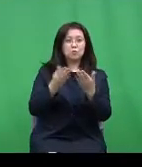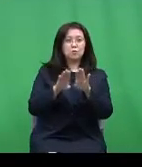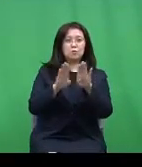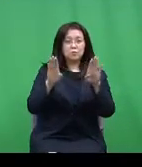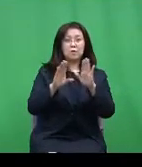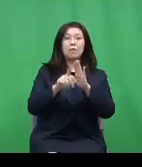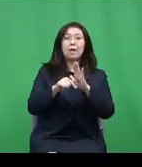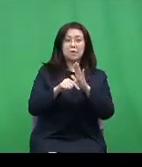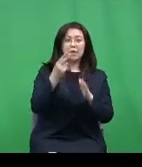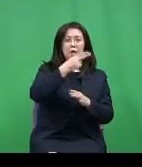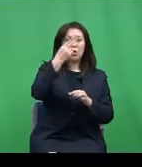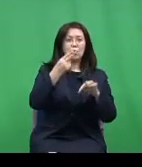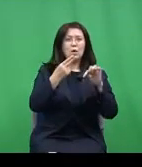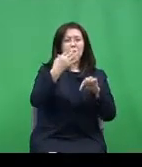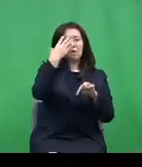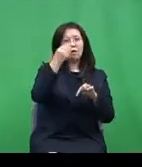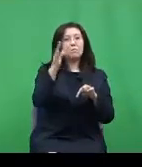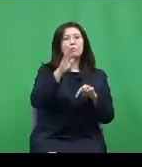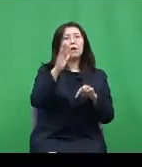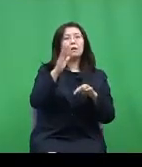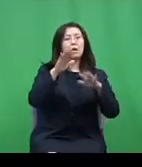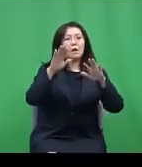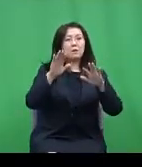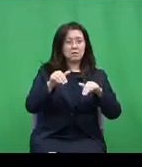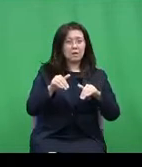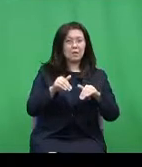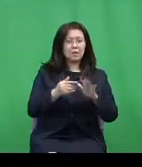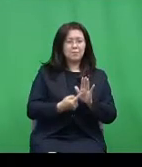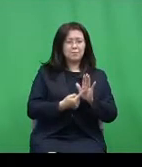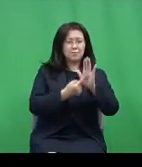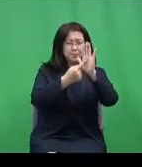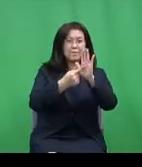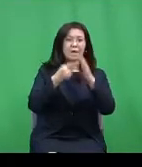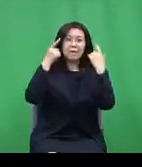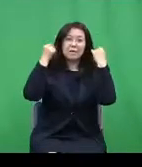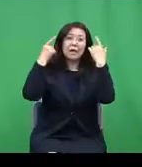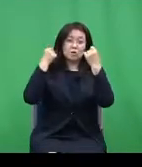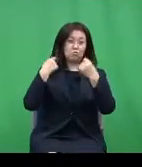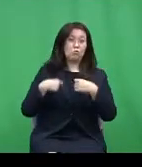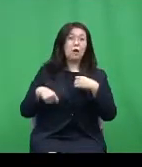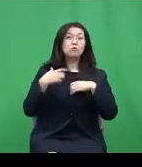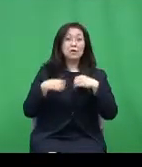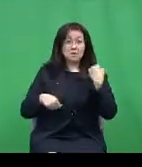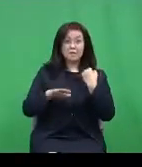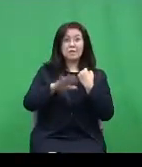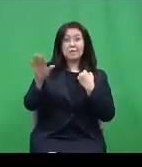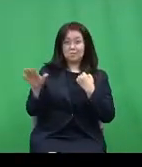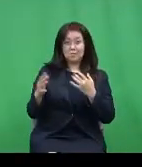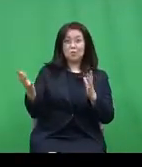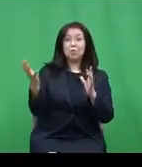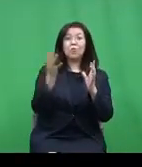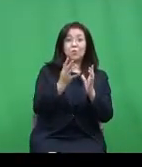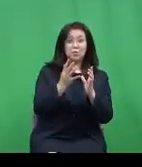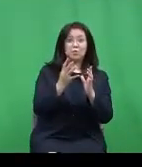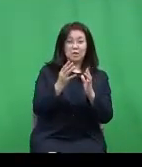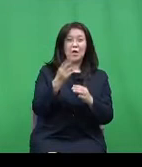、今まで富山にほとんど関心のなかった、 相当著名な大学の学生さんもサマースク